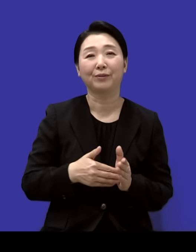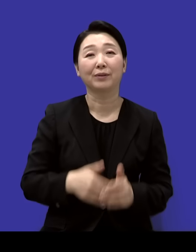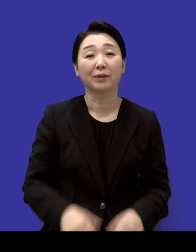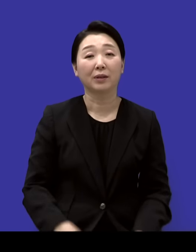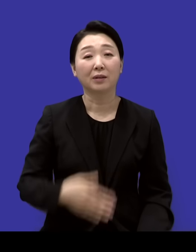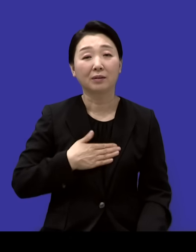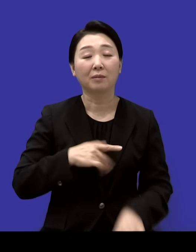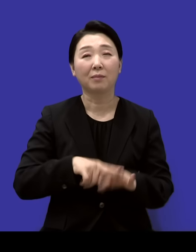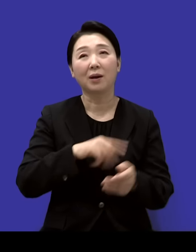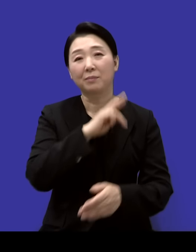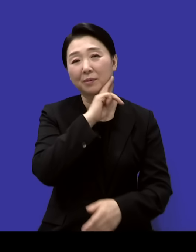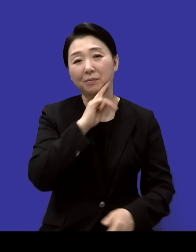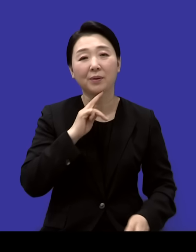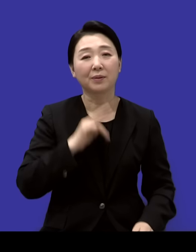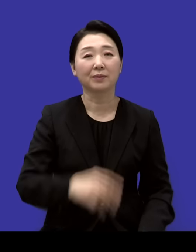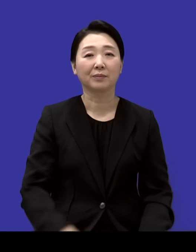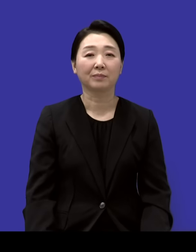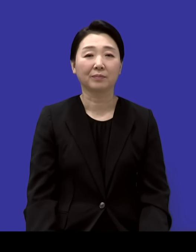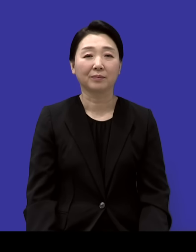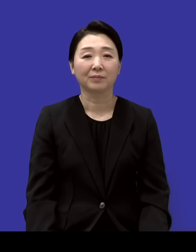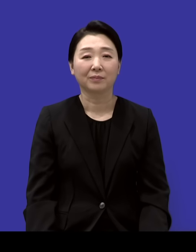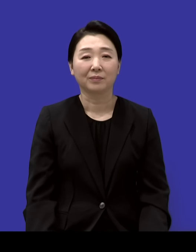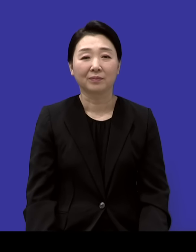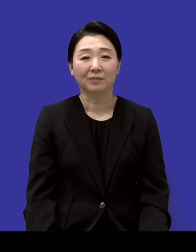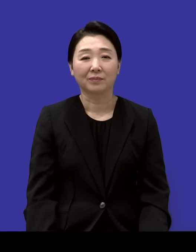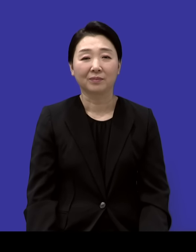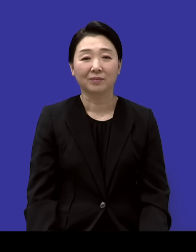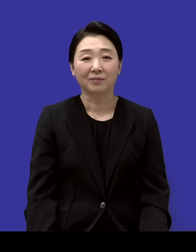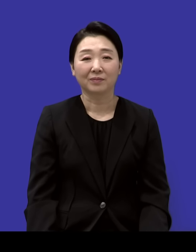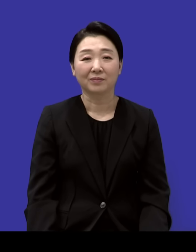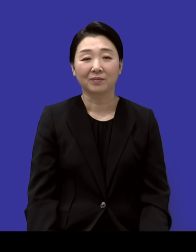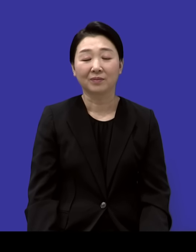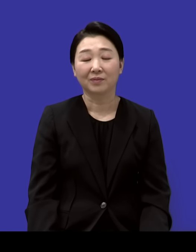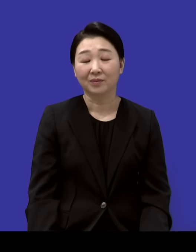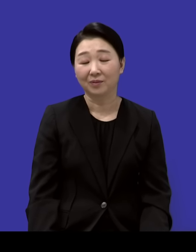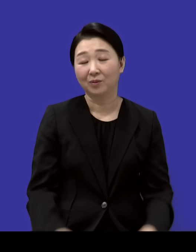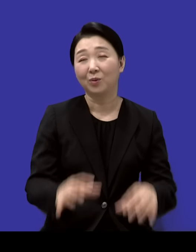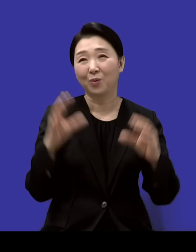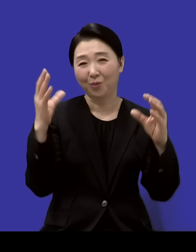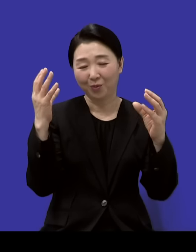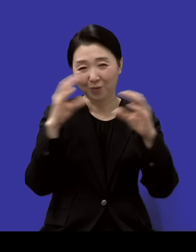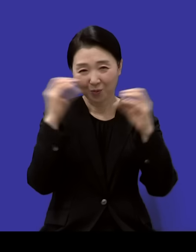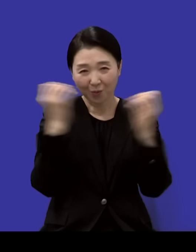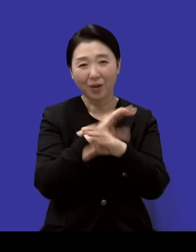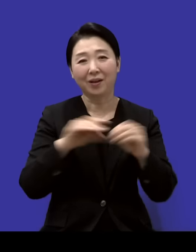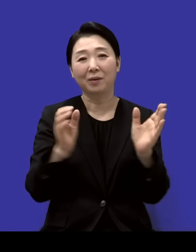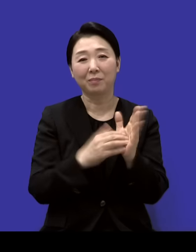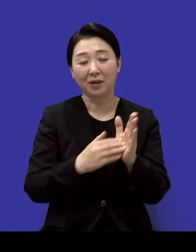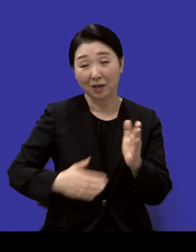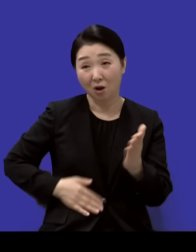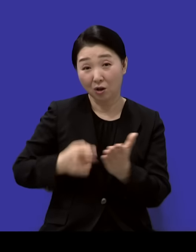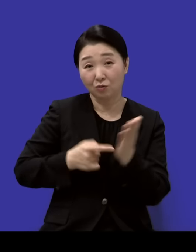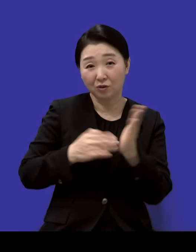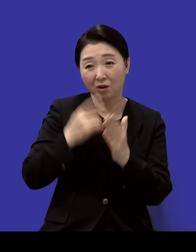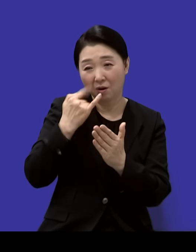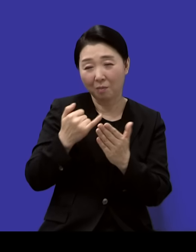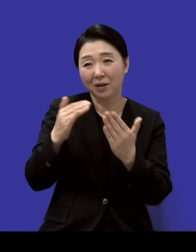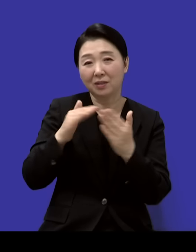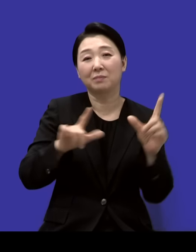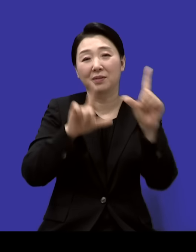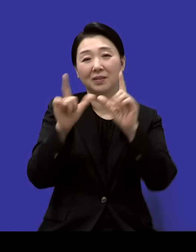제 마음이 너무 편해지면서 예. 또 엉덩이가 다 뚫렸네요. 예. 그래서 집에 돌아가서 예. 또 허리 수술하고 이제 엄마 집에서 지내는